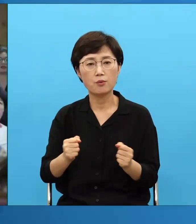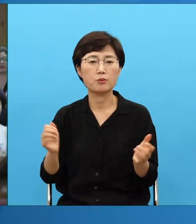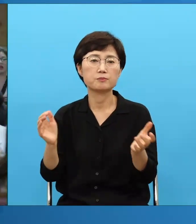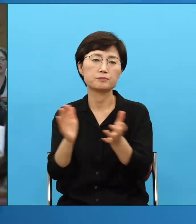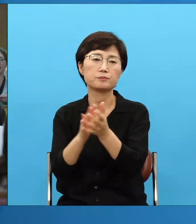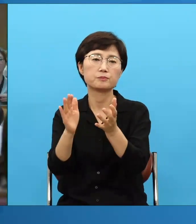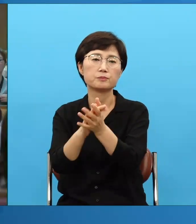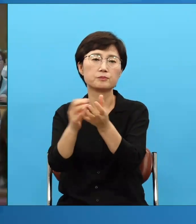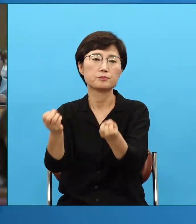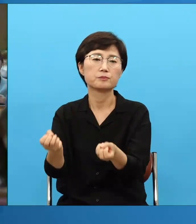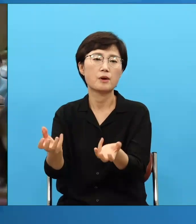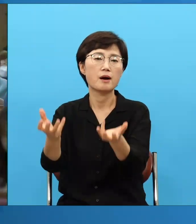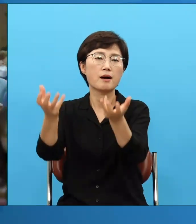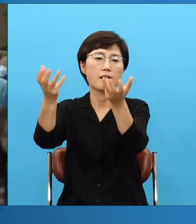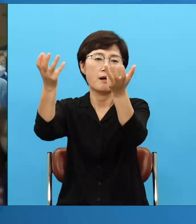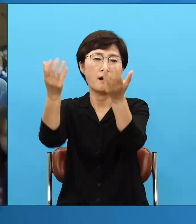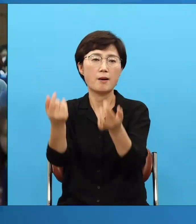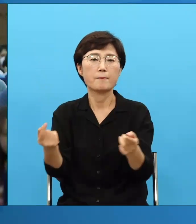계시네